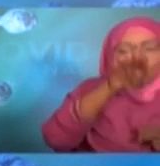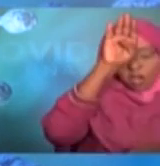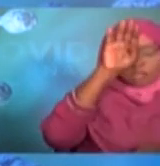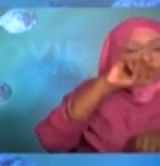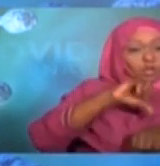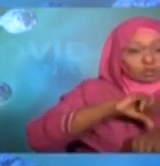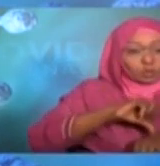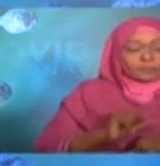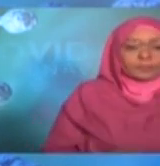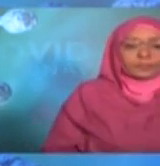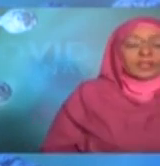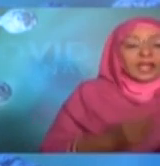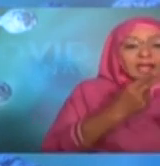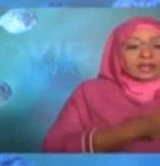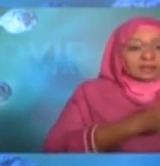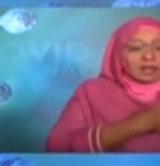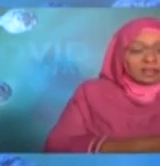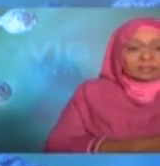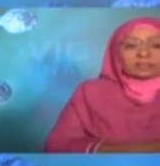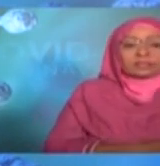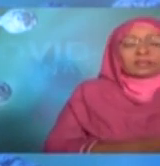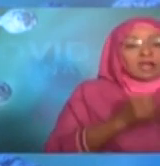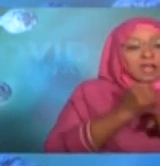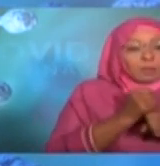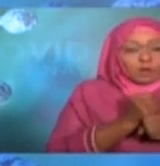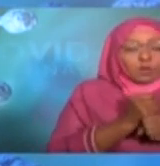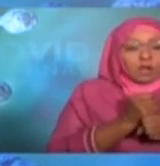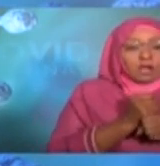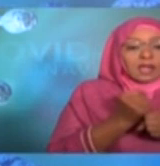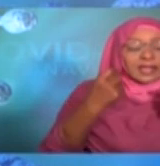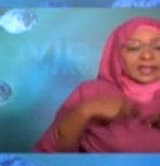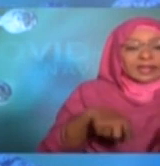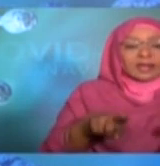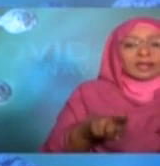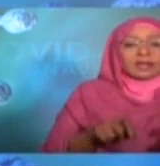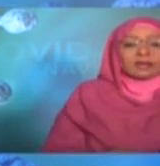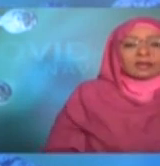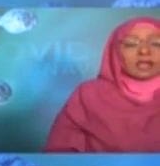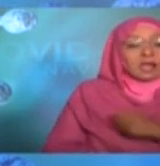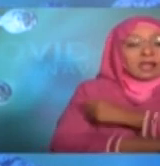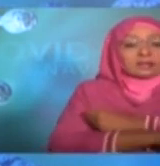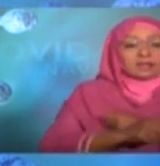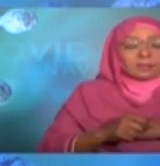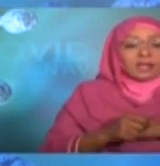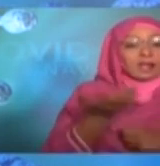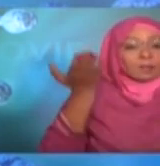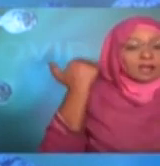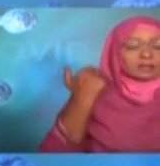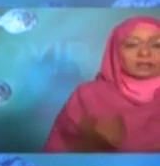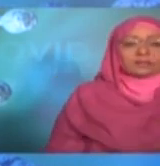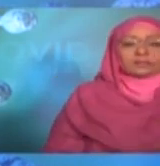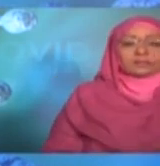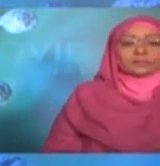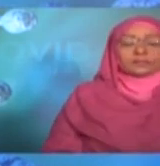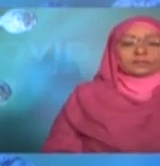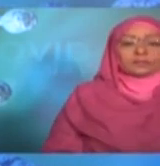أسهمت الإجراءات التي تم اتخاذها خلال الأسابيع الماضية